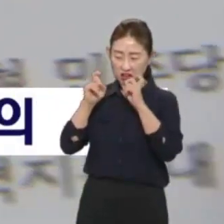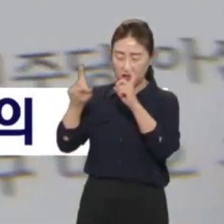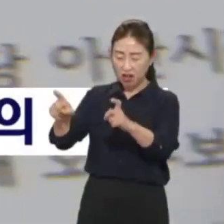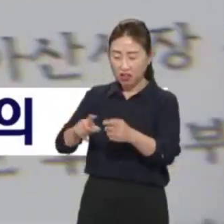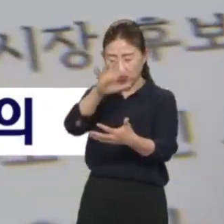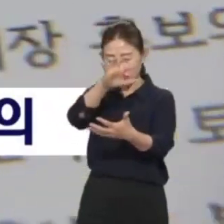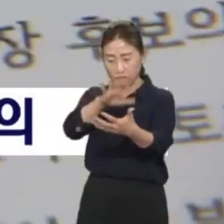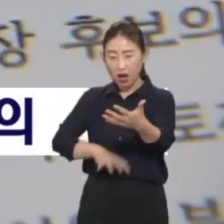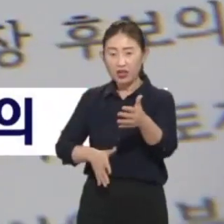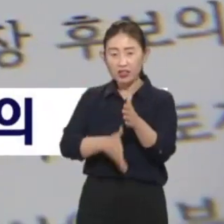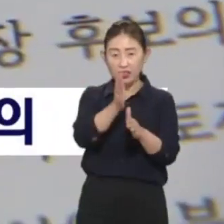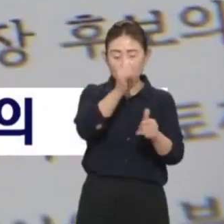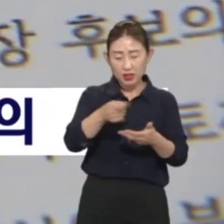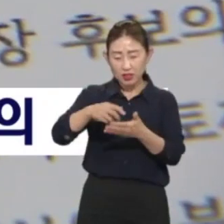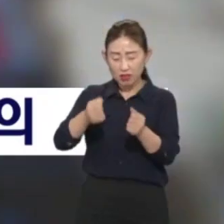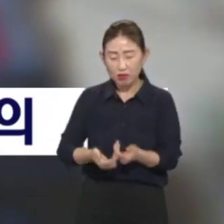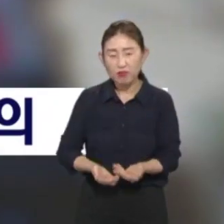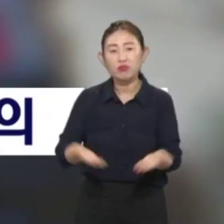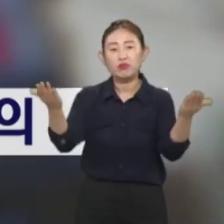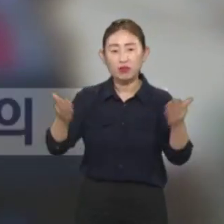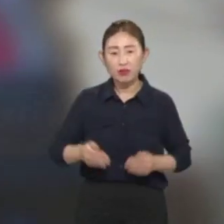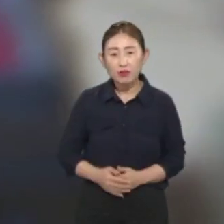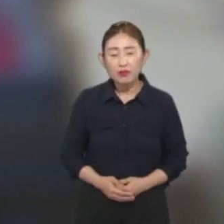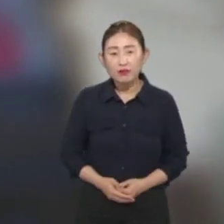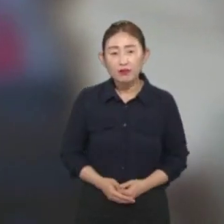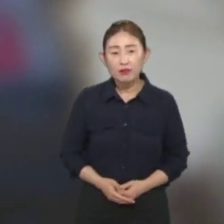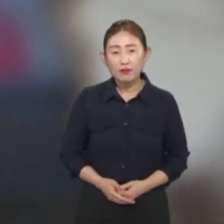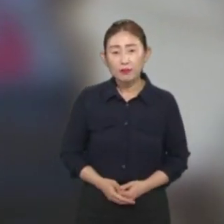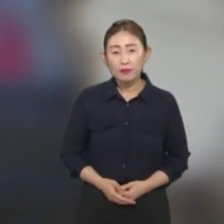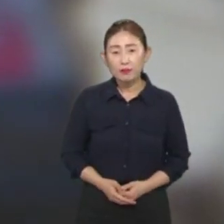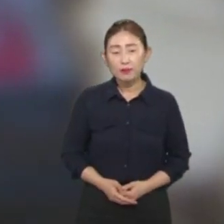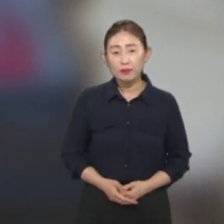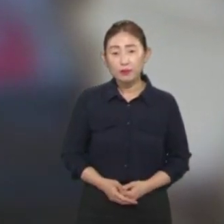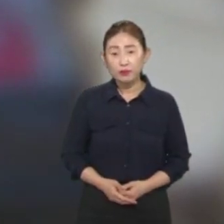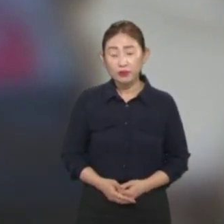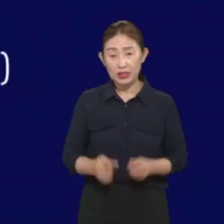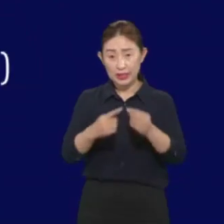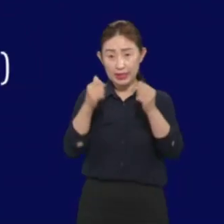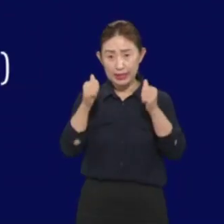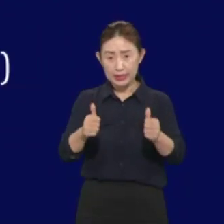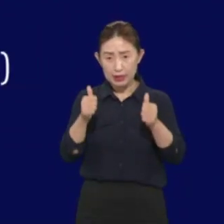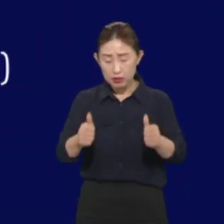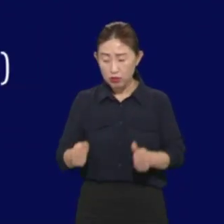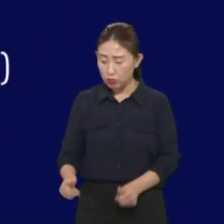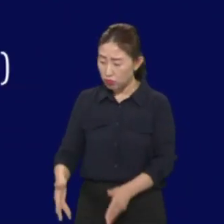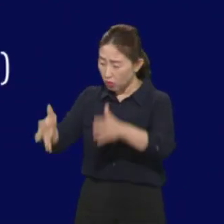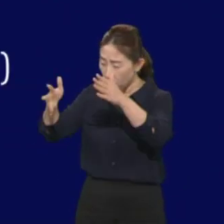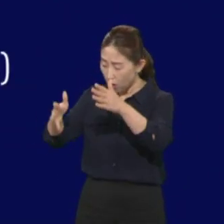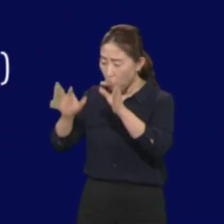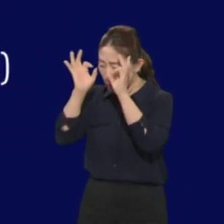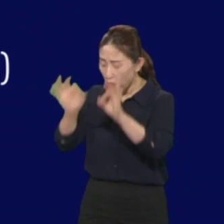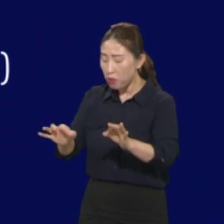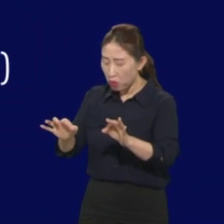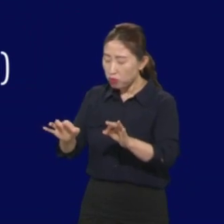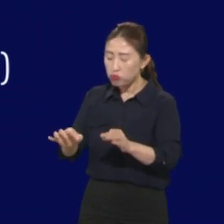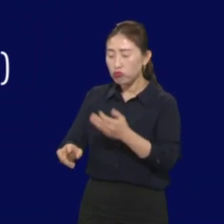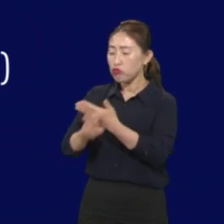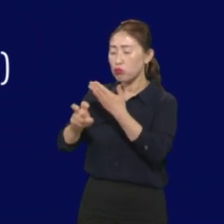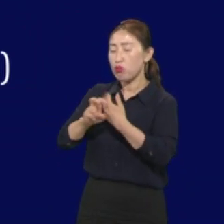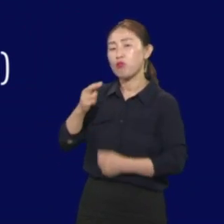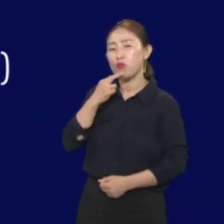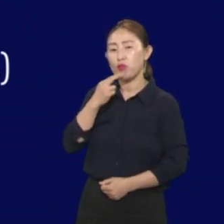성명을 시민과 기자들에게 배포한 혐의로 재판에 넘겨졌습니다. 1심에서는 해당 부동산 거래가 정상적으로 보이는 정황이